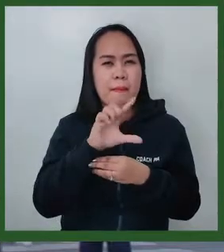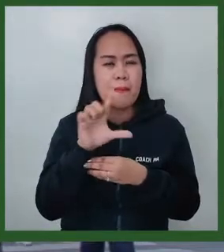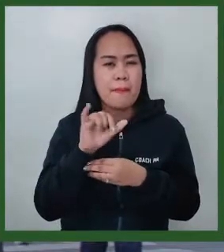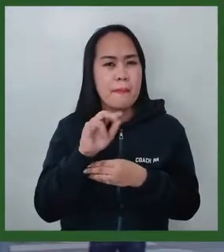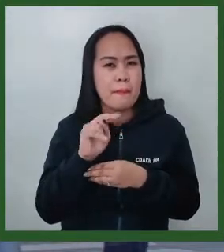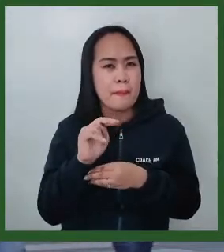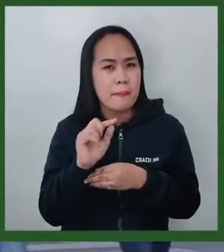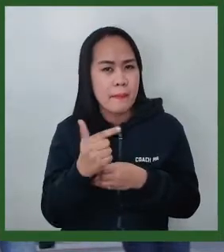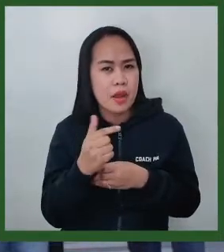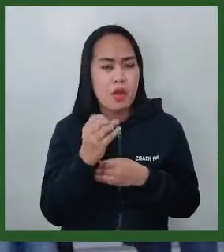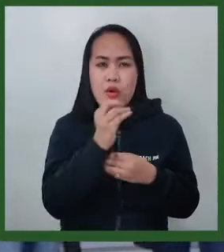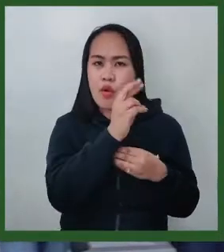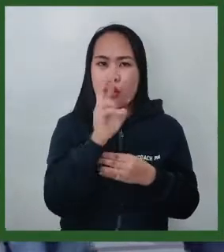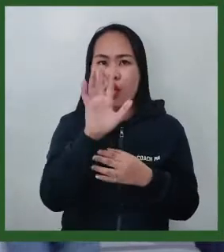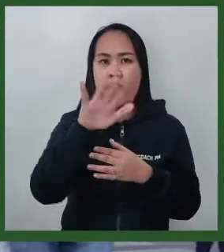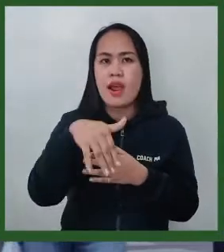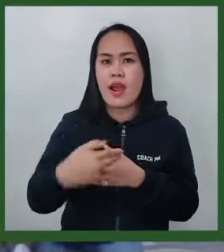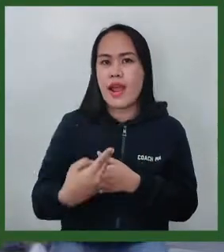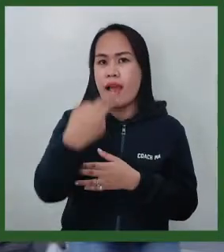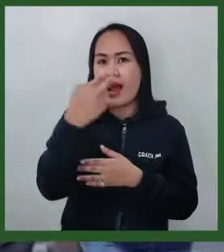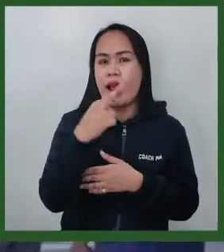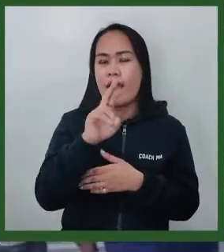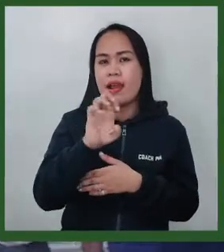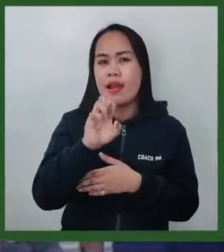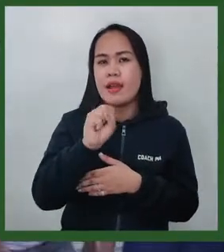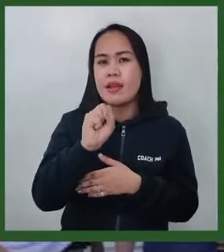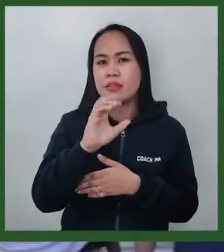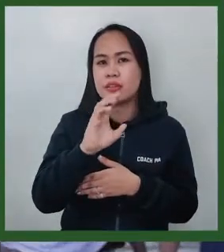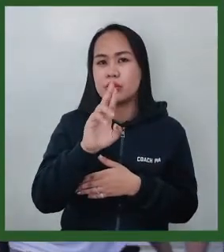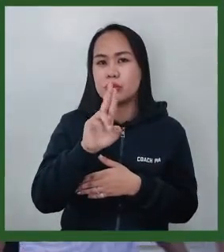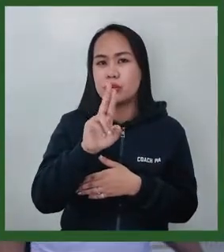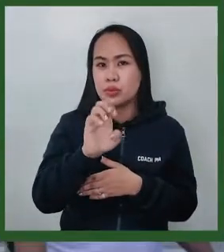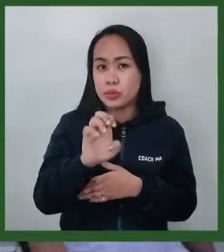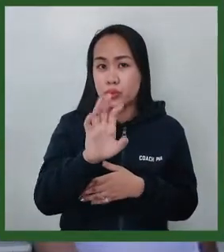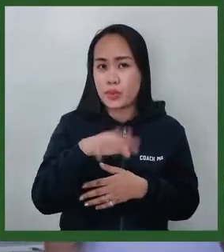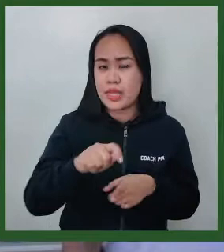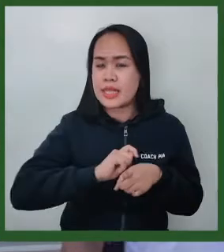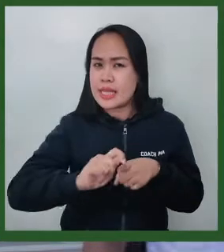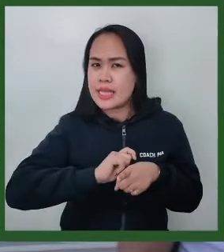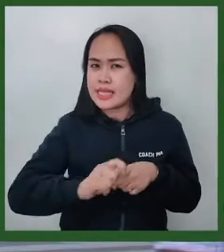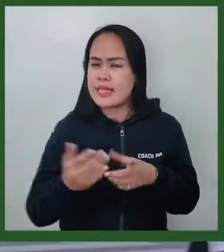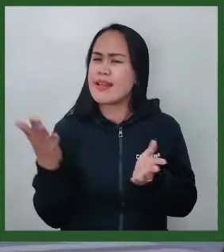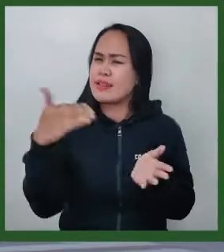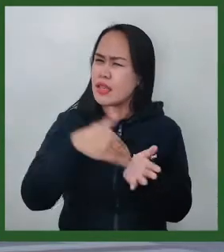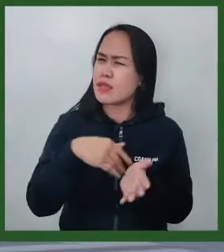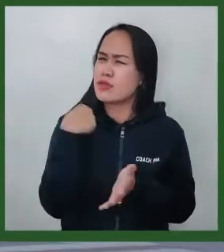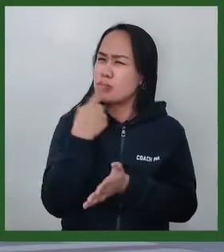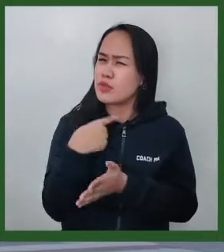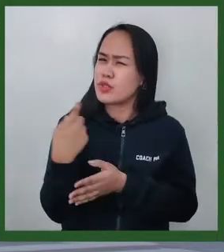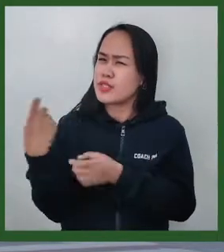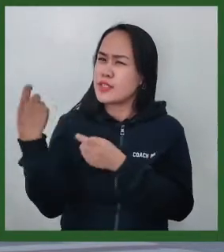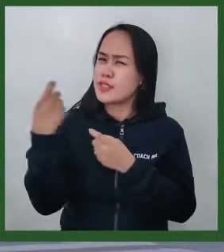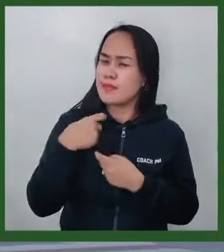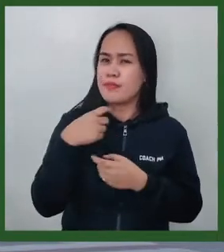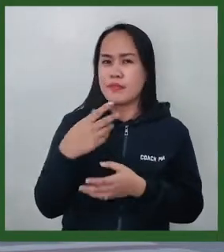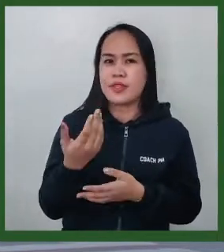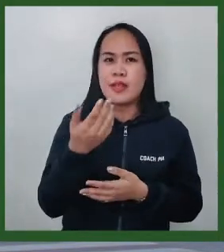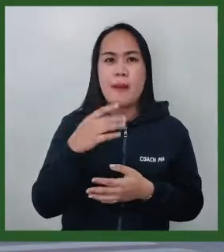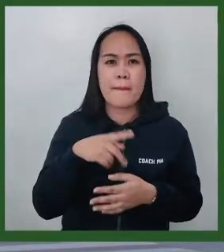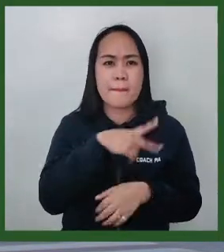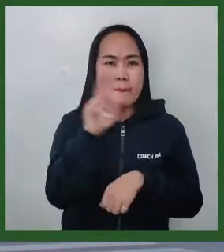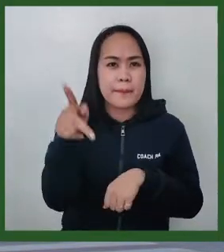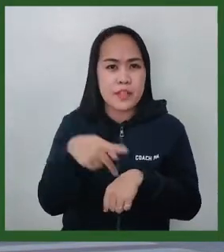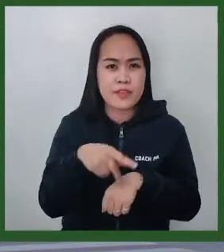high rescue training na again hatid sa atin ng mga kaibigan natin mula sa Philippine Air